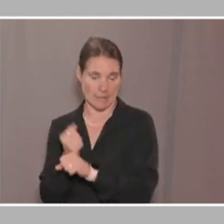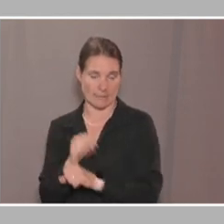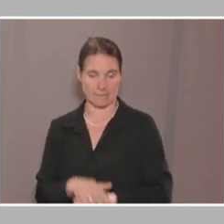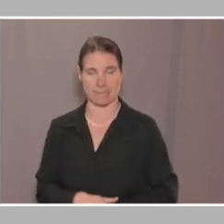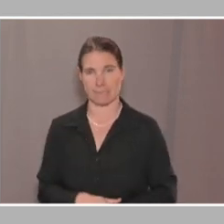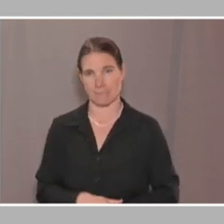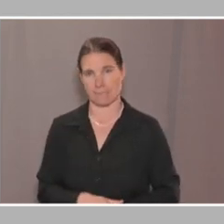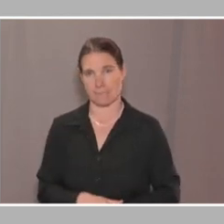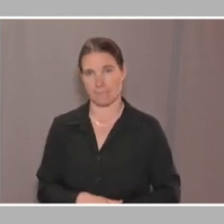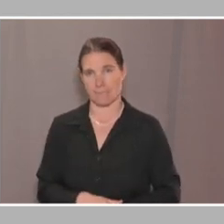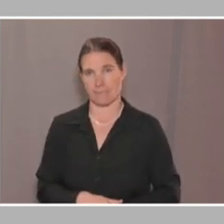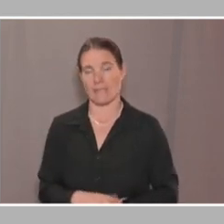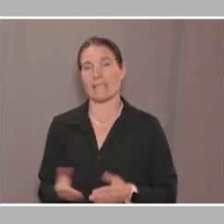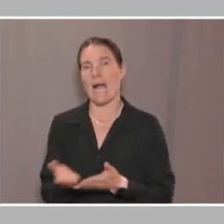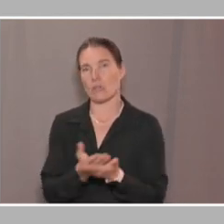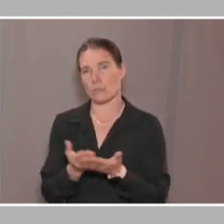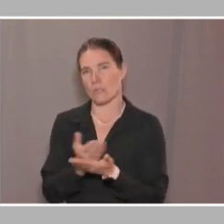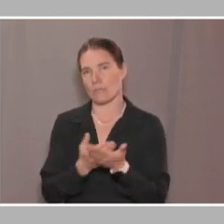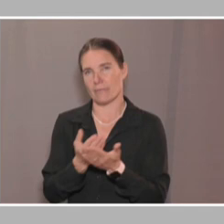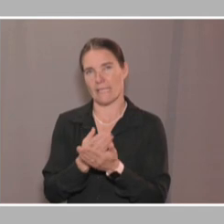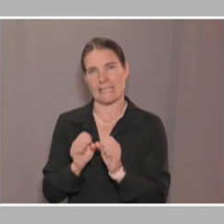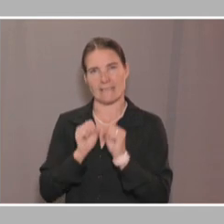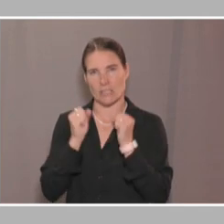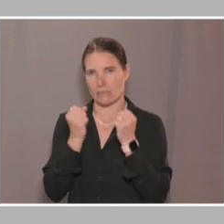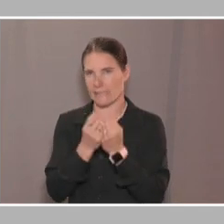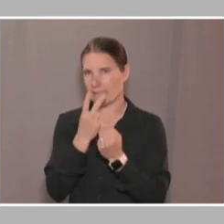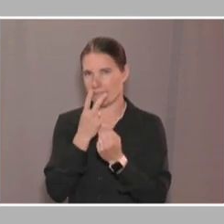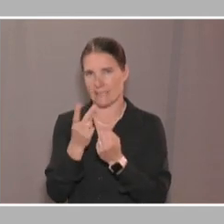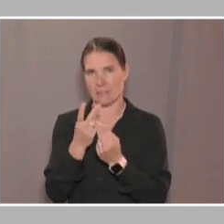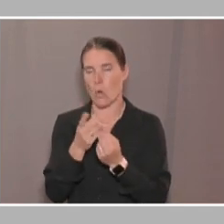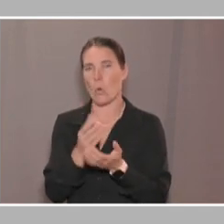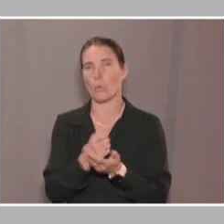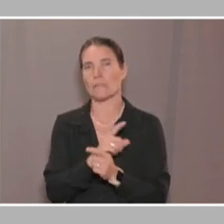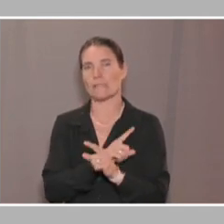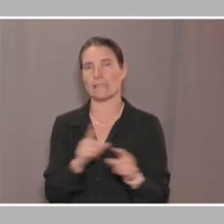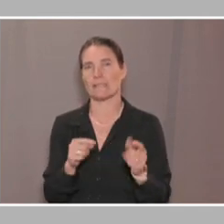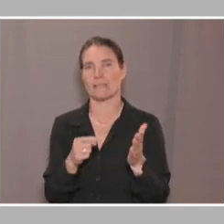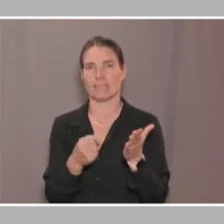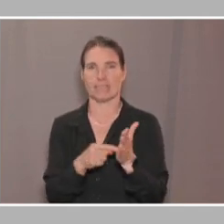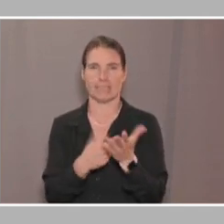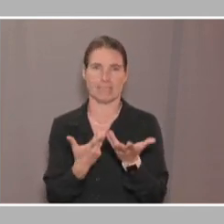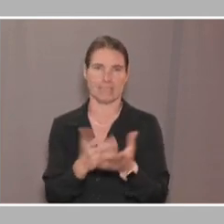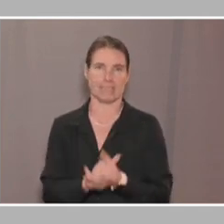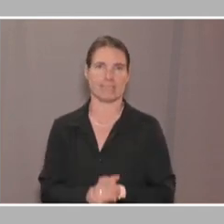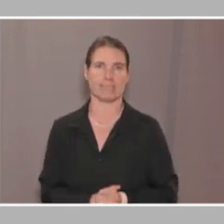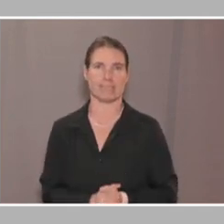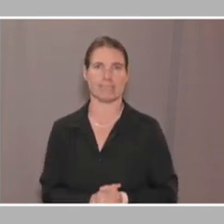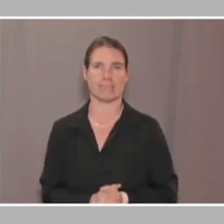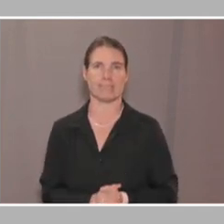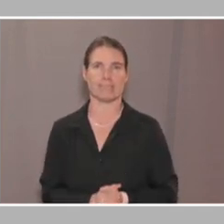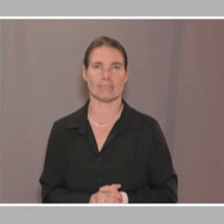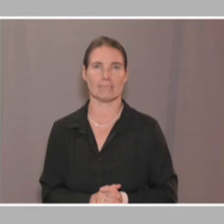gesellschaftlich unökonomisch erschien und jedenfalls keinen vollen Beitrag zur Beseitigung des Lehrkräftemangels leistete.